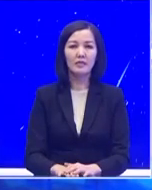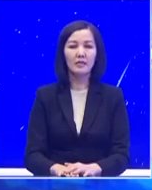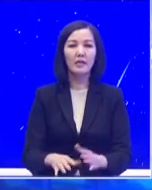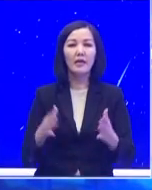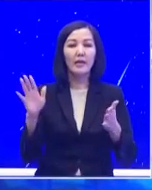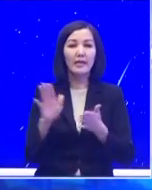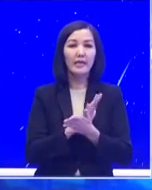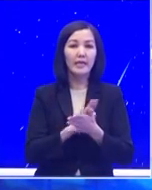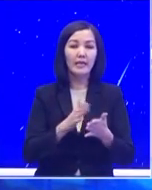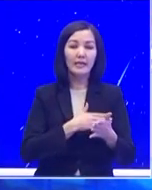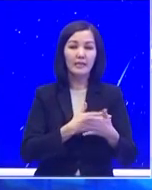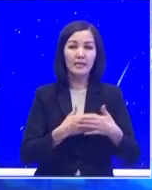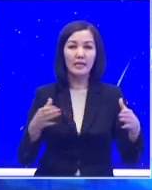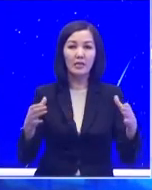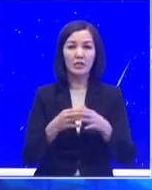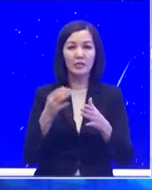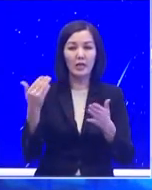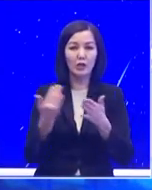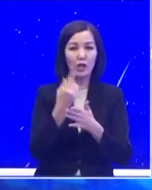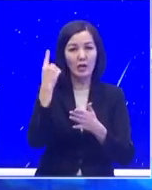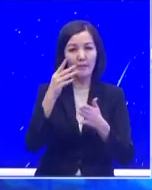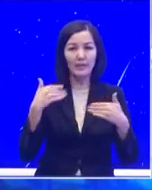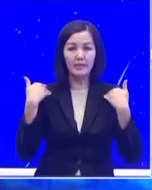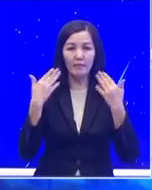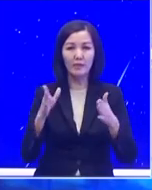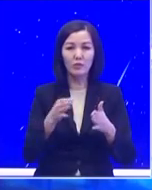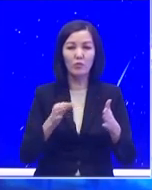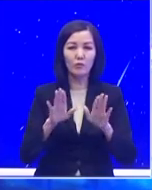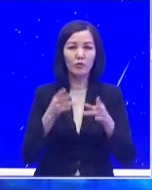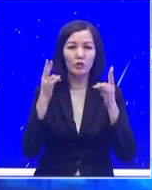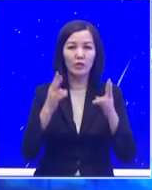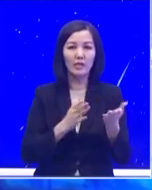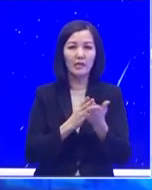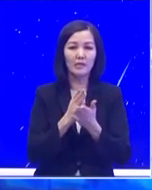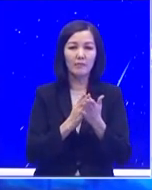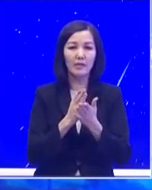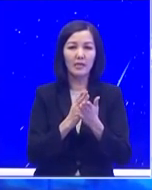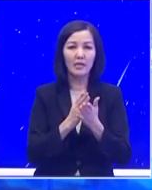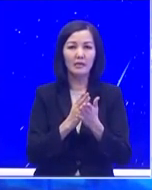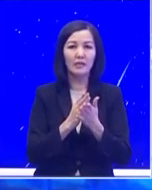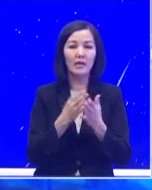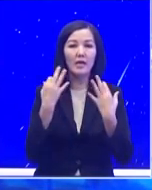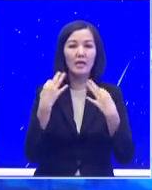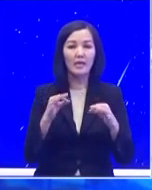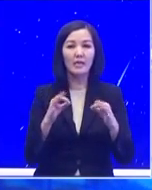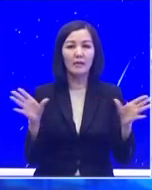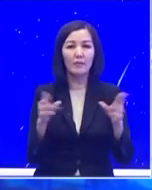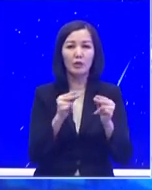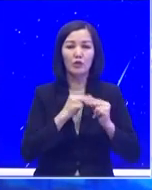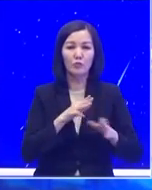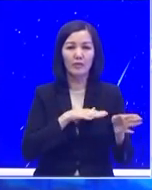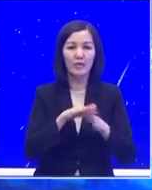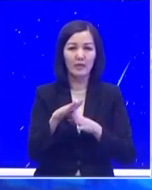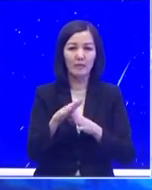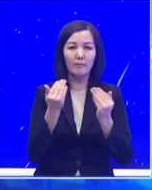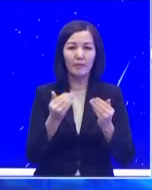Еріктілер жылындағы еріктілердің жаңа бастамасы облыстық төтенше жағдайлар департаменті қызметкерлері өңір волонтерлармен бірлесе жұмыс атқармақ.